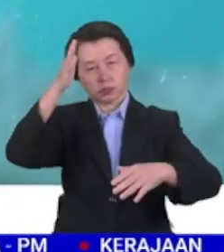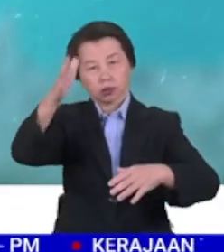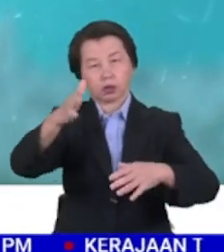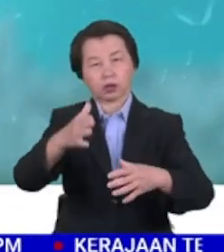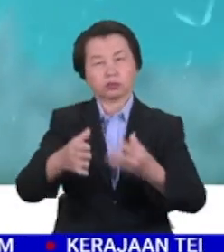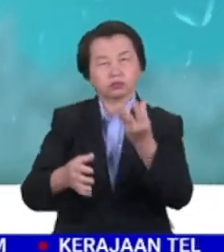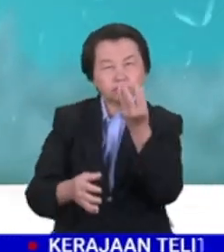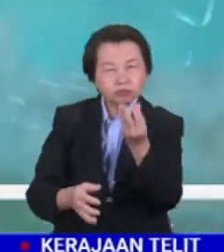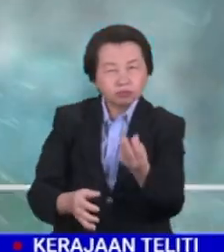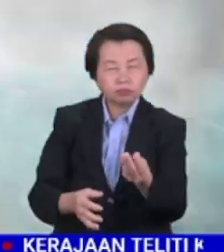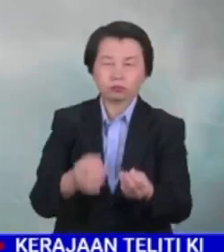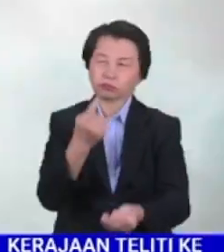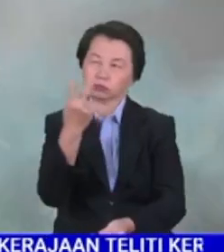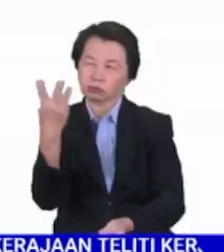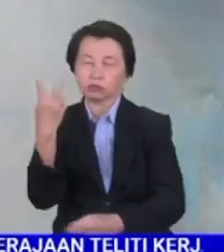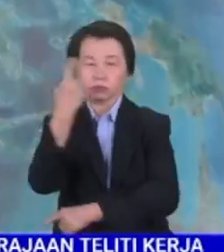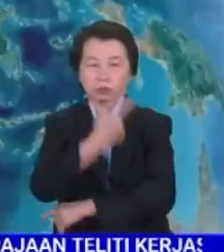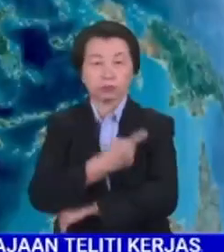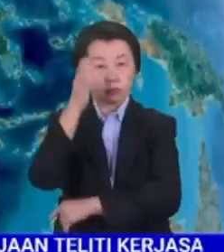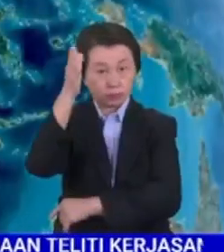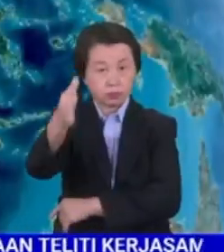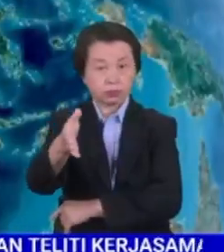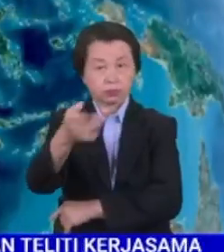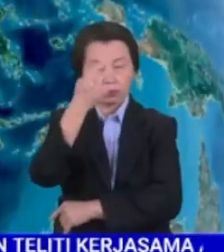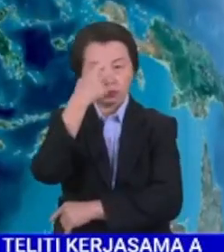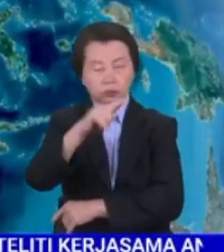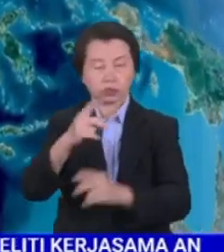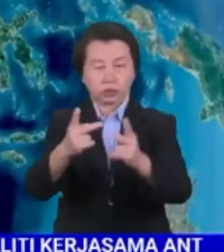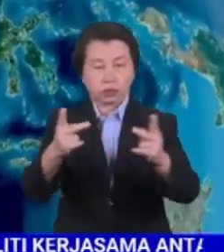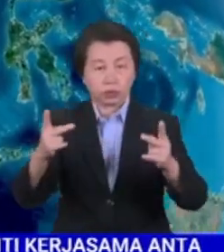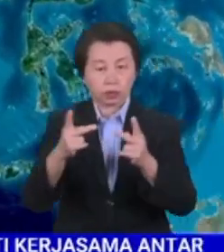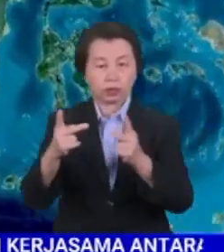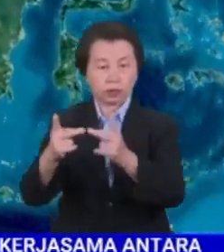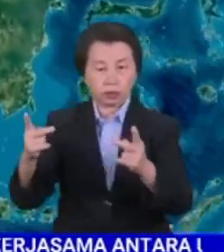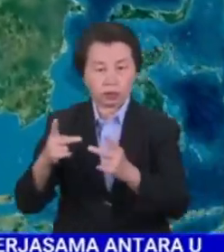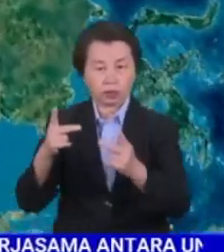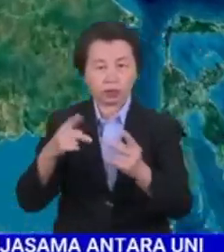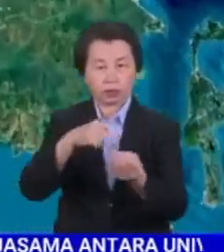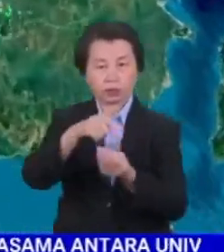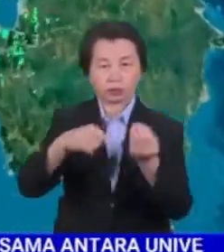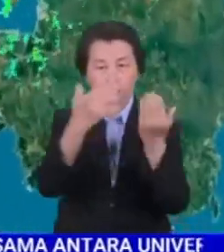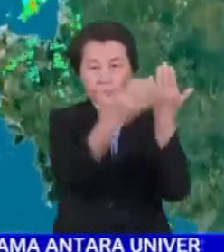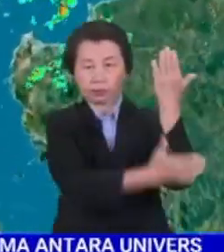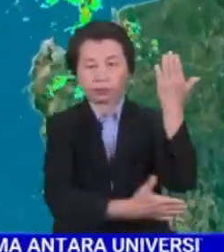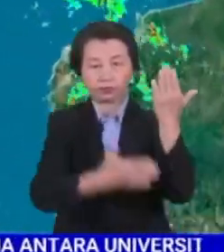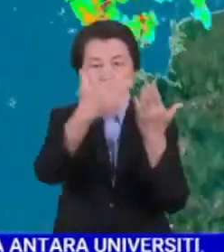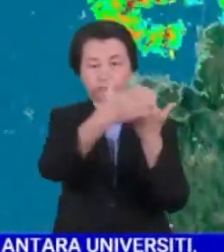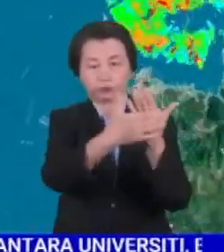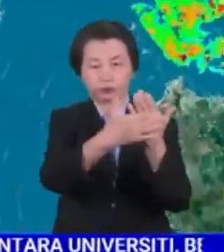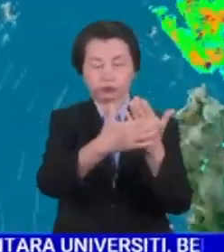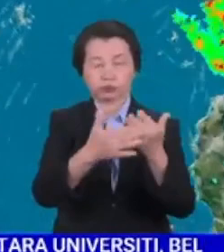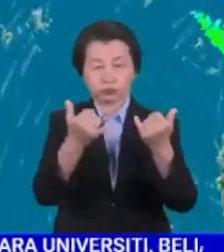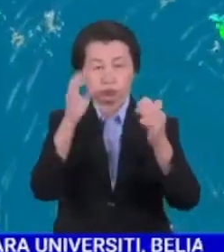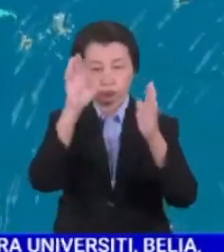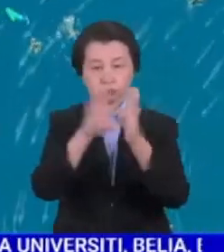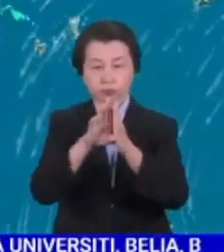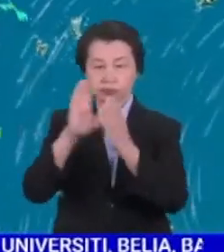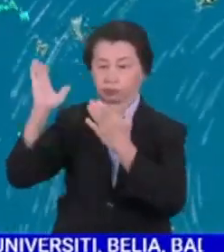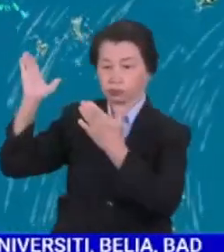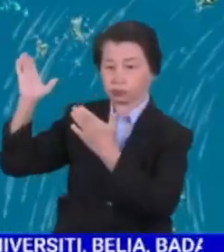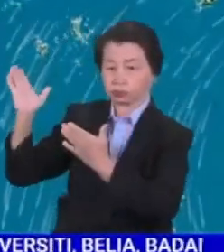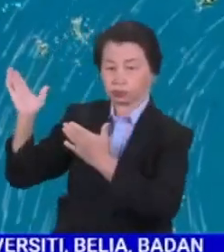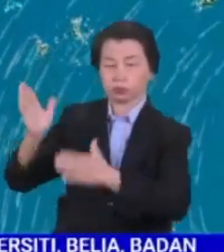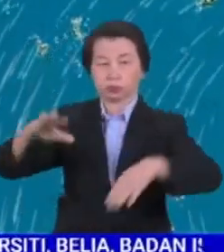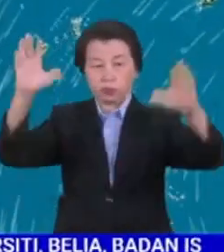semakin berkurangan untuk beberapa hari yang akan datang, terutamanya untuk kawasan-kawasan di sekitar Semenanjung. Imej radar kini